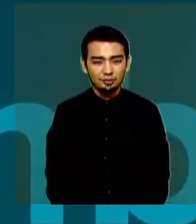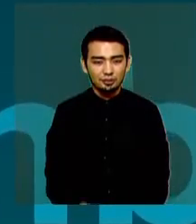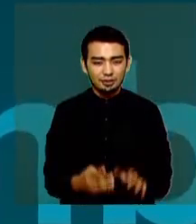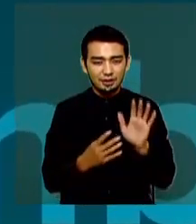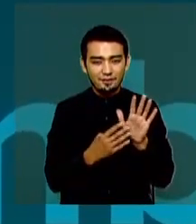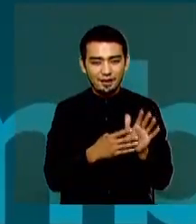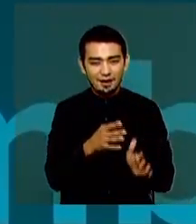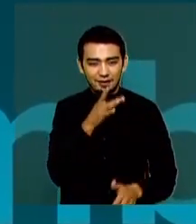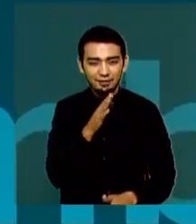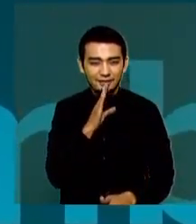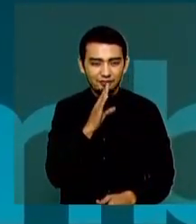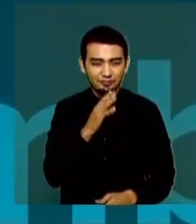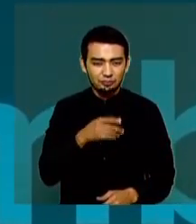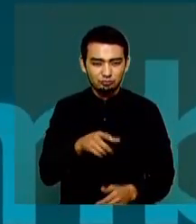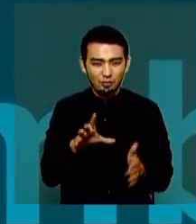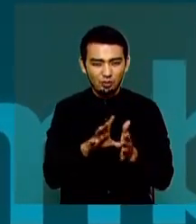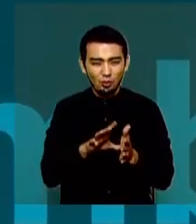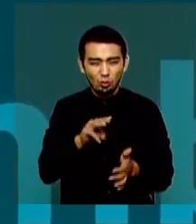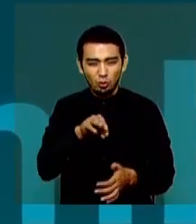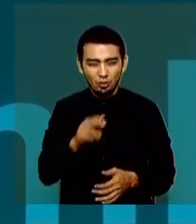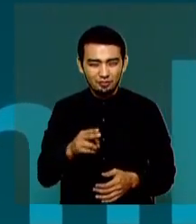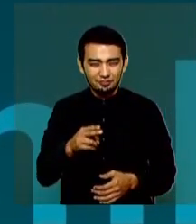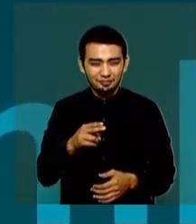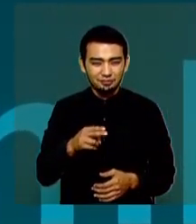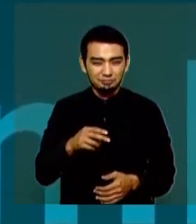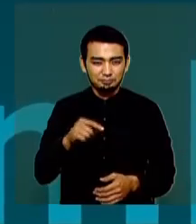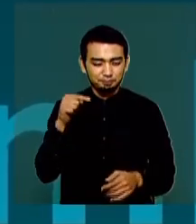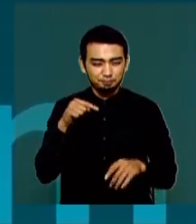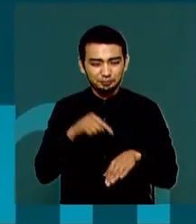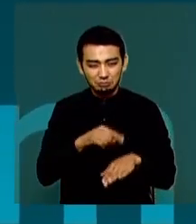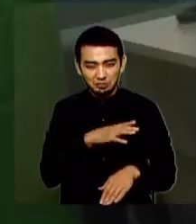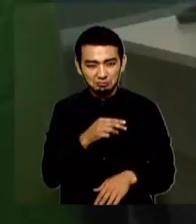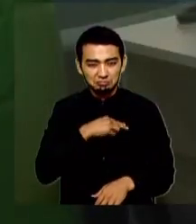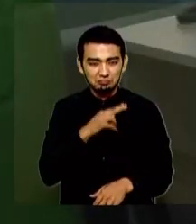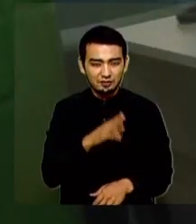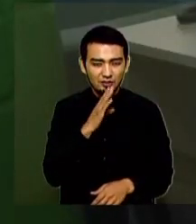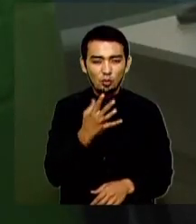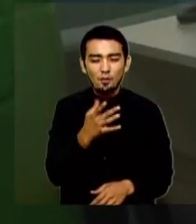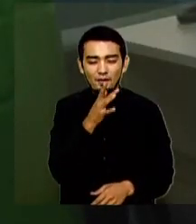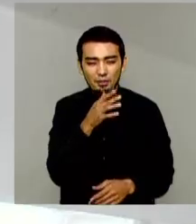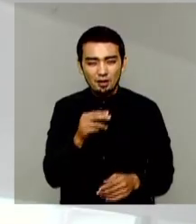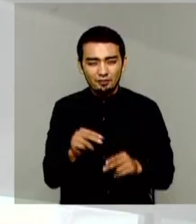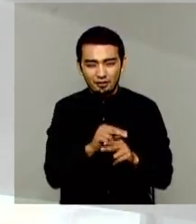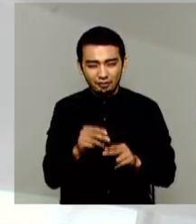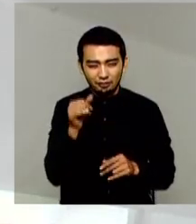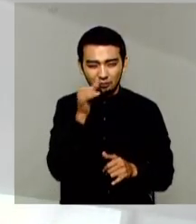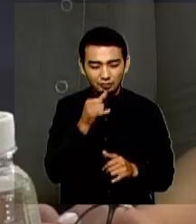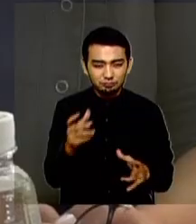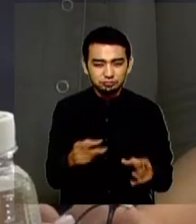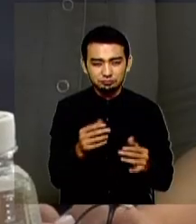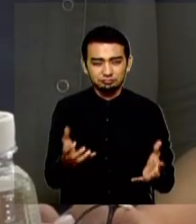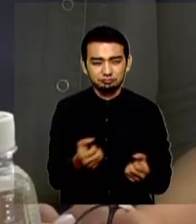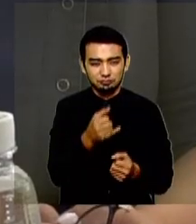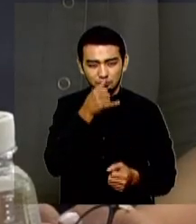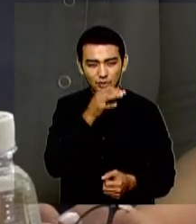9-летняя девочка, получившая удар током на пенной вечеринке, скончалась. Сколько времени врачи боролись за ее жизнь и почему не смогли спасти?